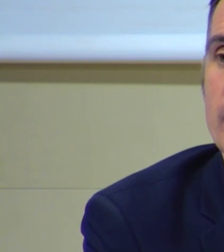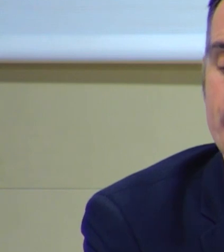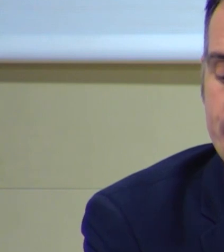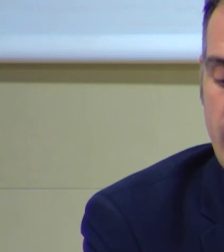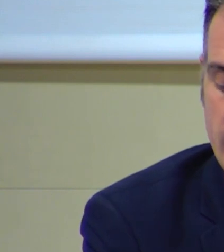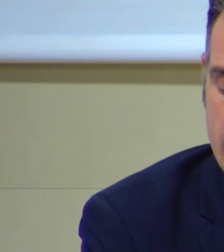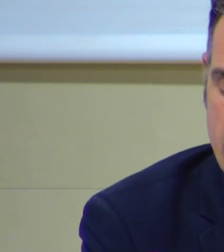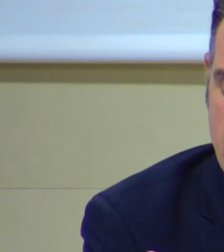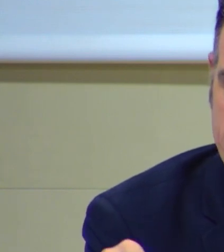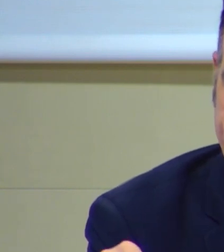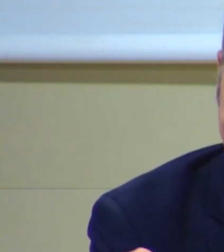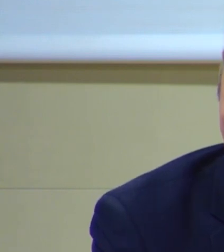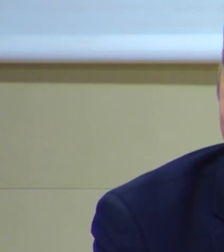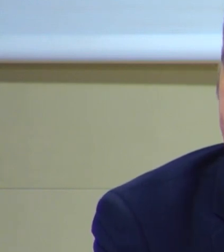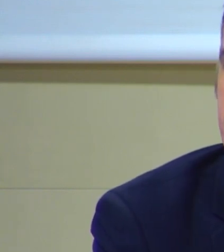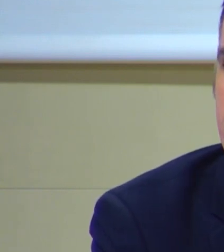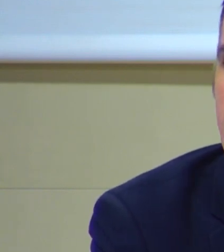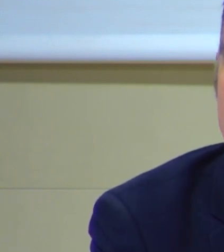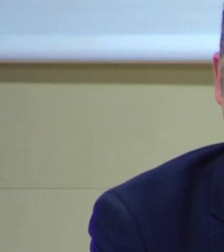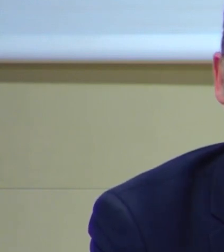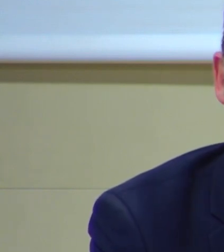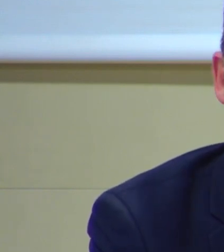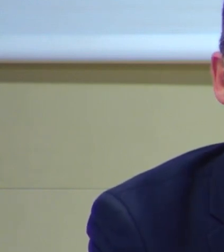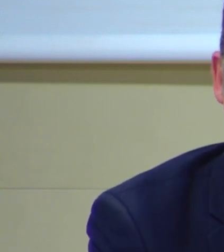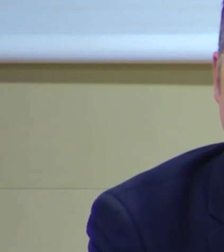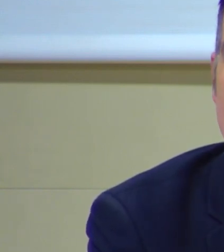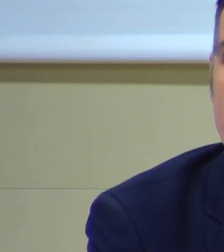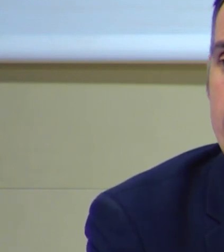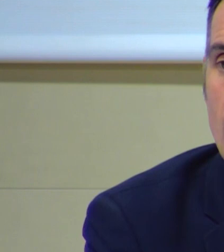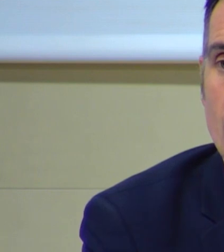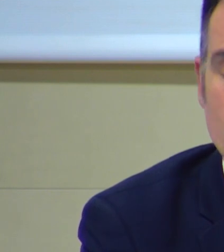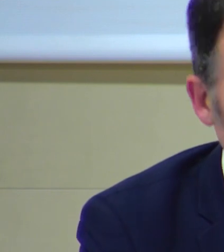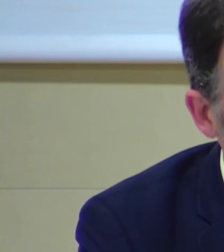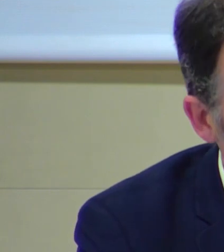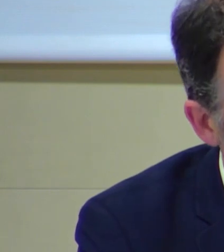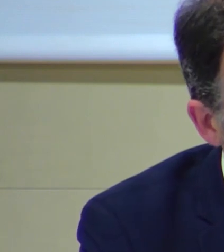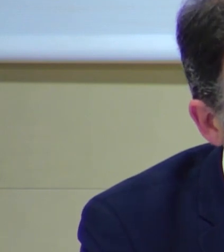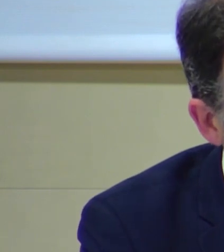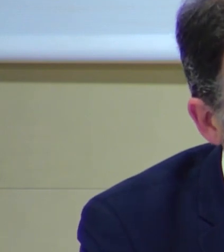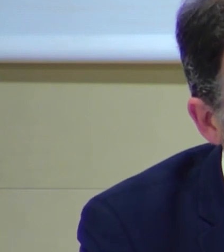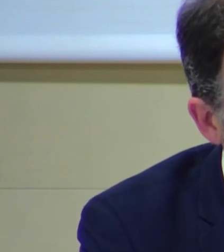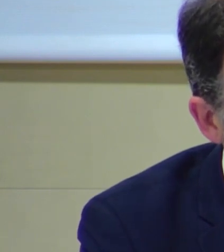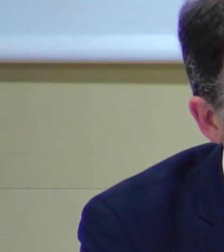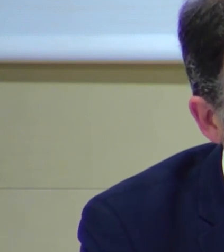part au vote il s'abstient qui votent contre qui vote pour unanimité délibération adoptée la 17